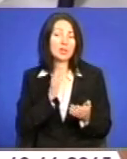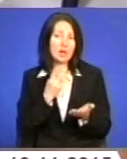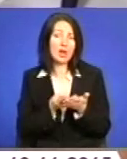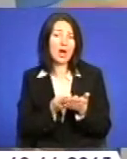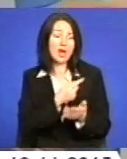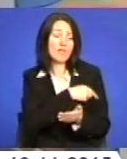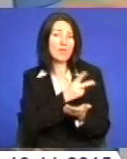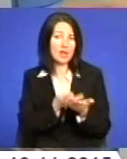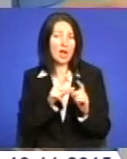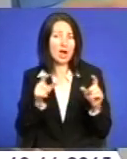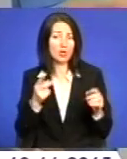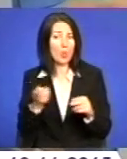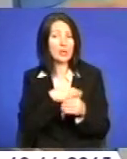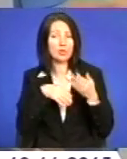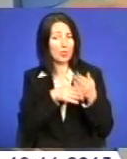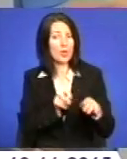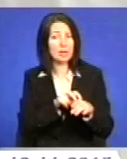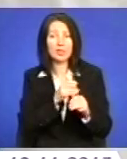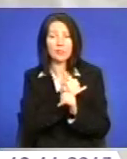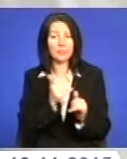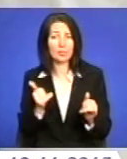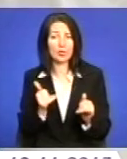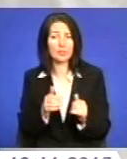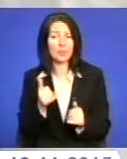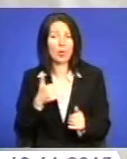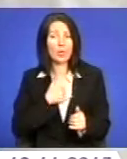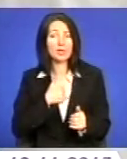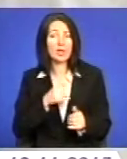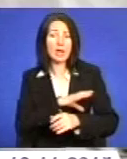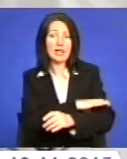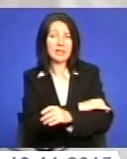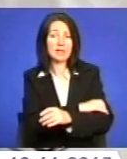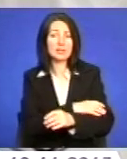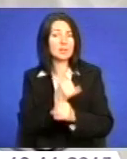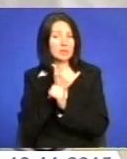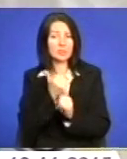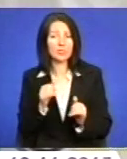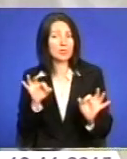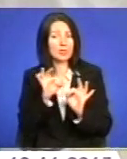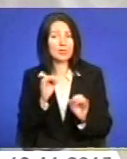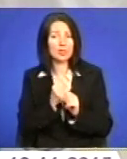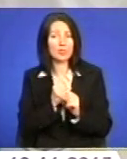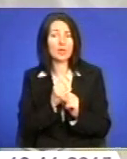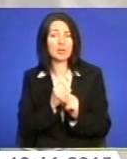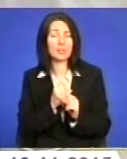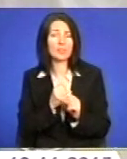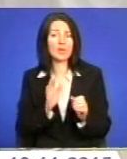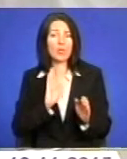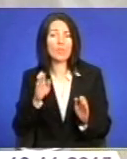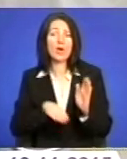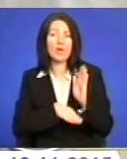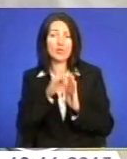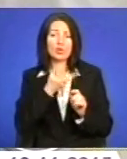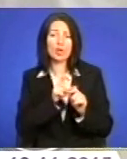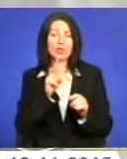допомоги медичних працівників не обходиться. У мене якраз тиск, я його голову не чую. Хіба як високий, дуже